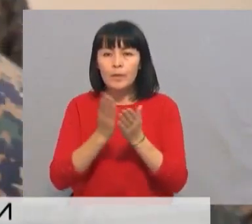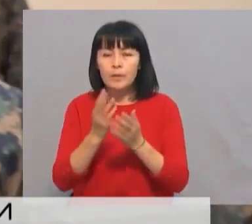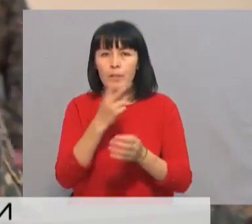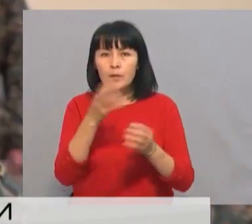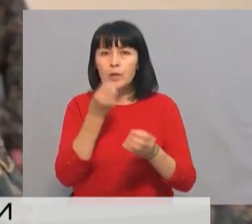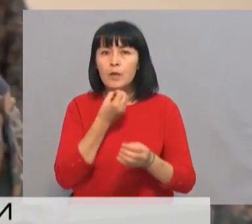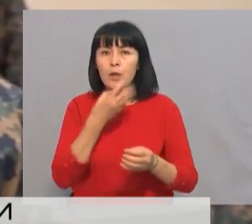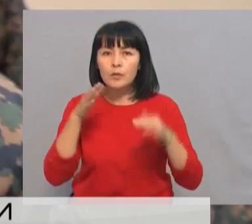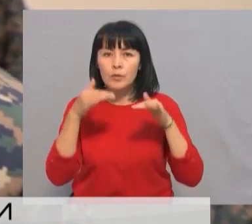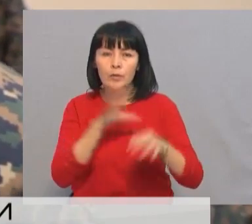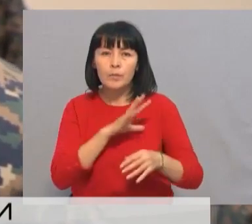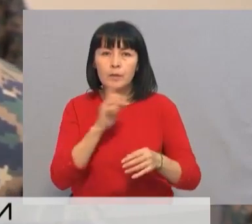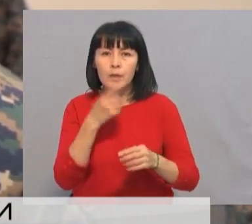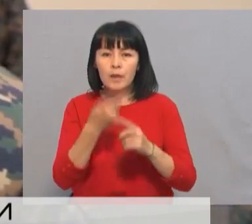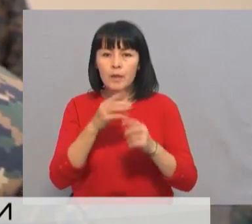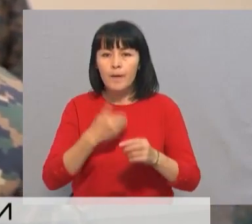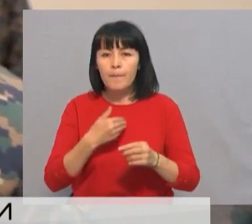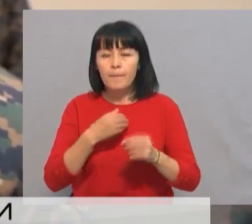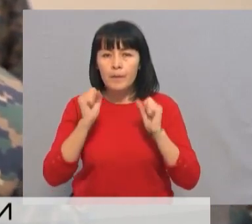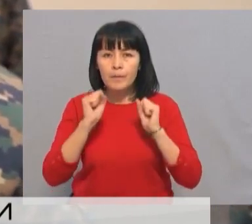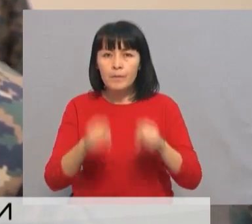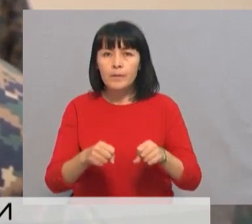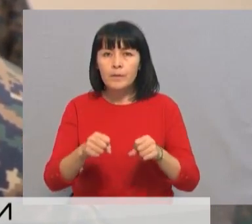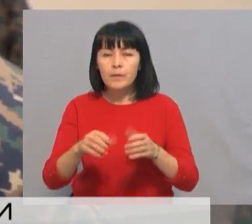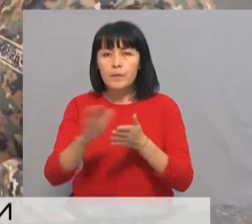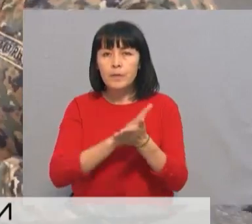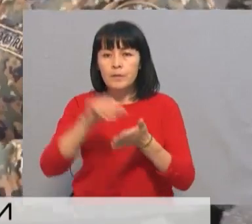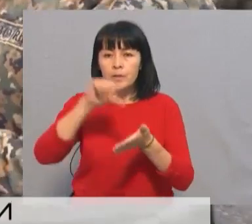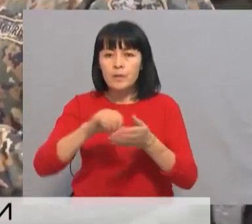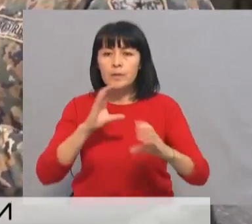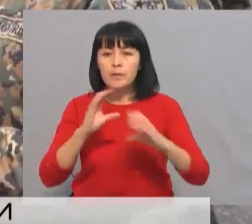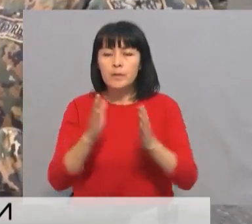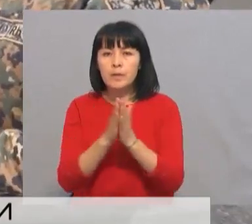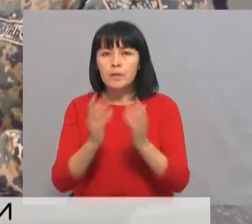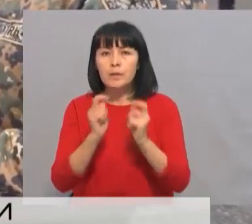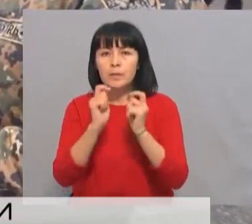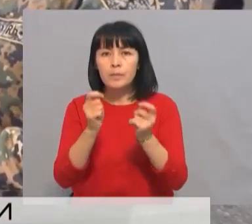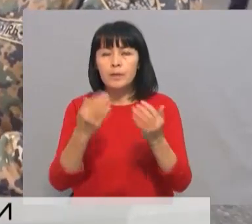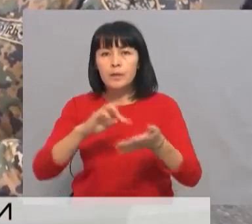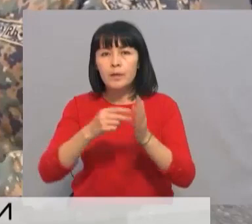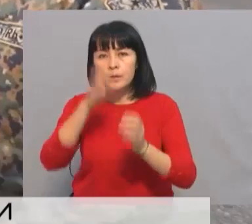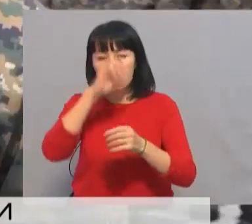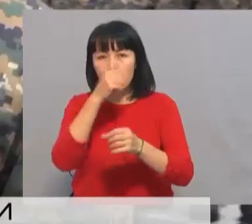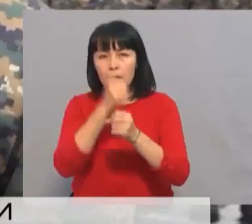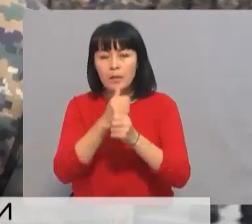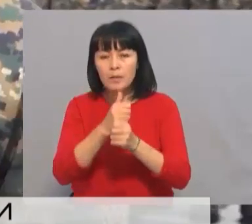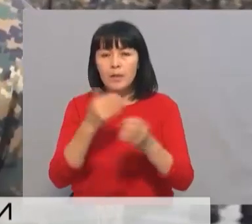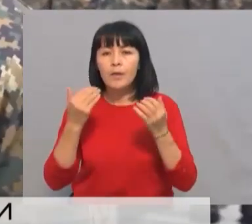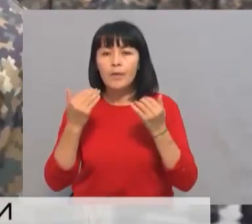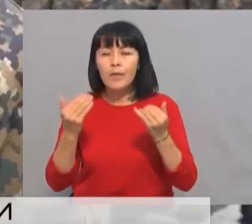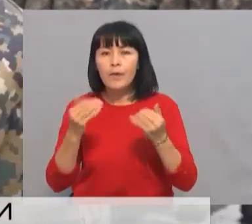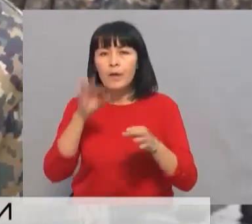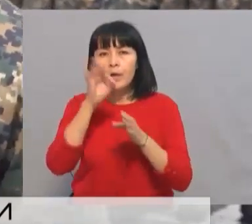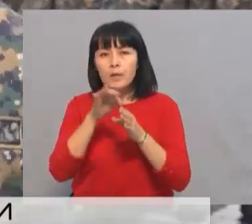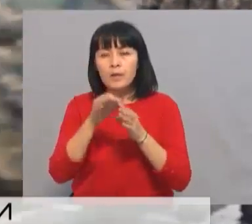показывал хорошие результаты. За это мне предоставили возможность поступить в ВУЗ. Данный проект был инициирован главой государства Касым-Жомартом Токаевым